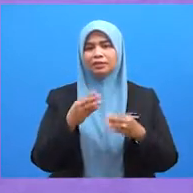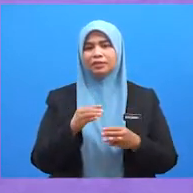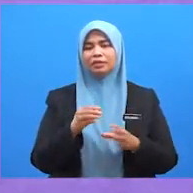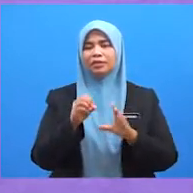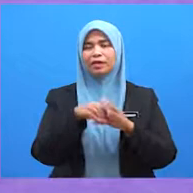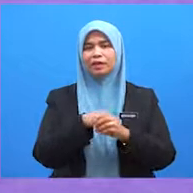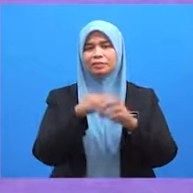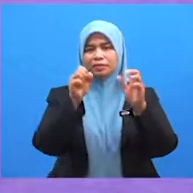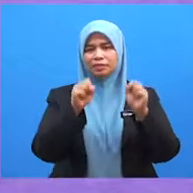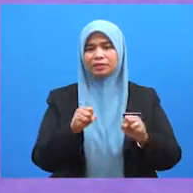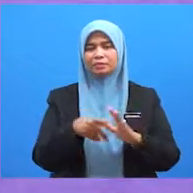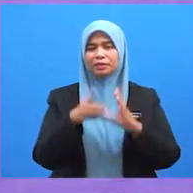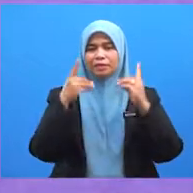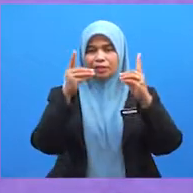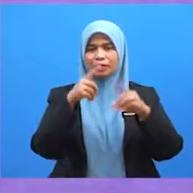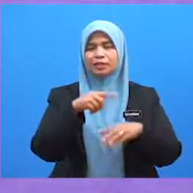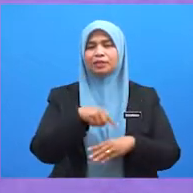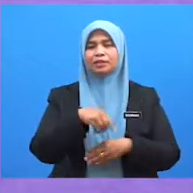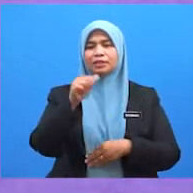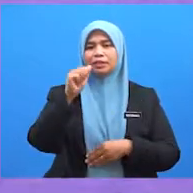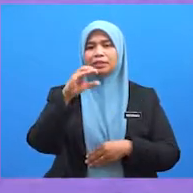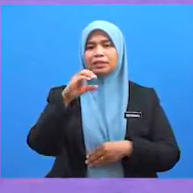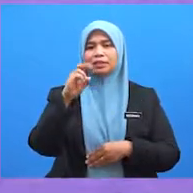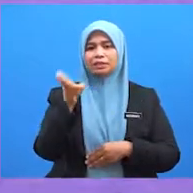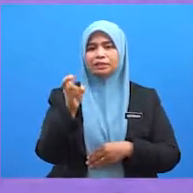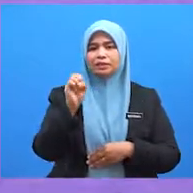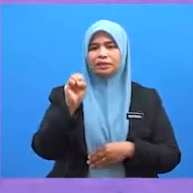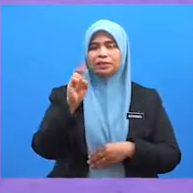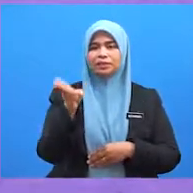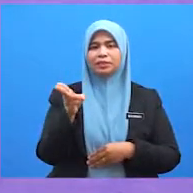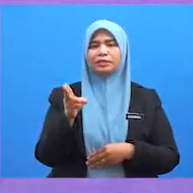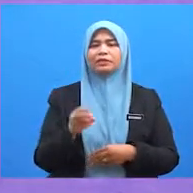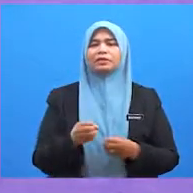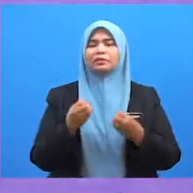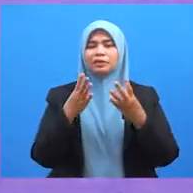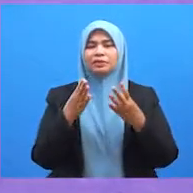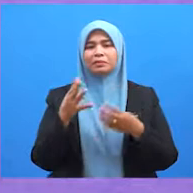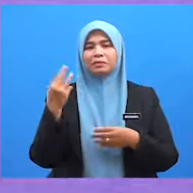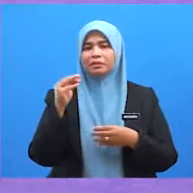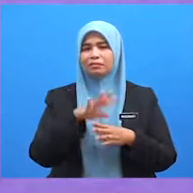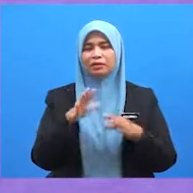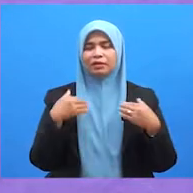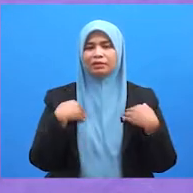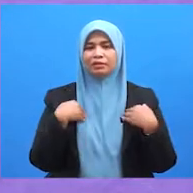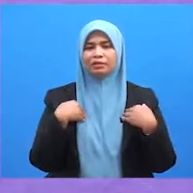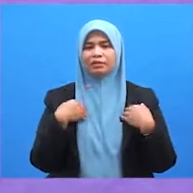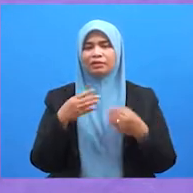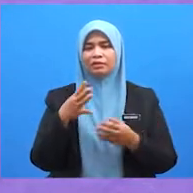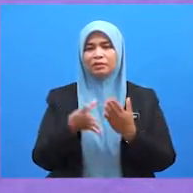Aceh. Kebanyakan mereka tidak mempunyai kemahiran membaca dan menulis